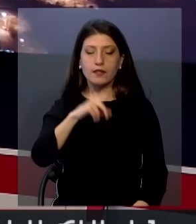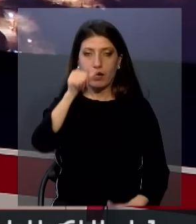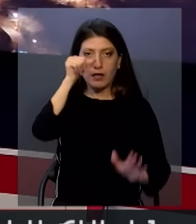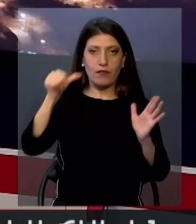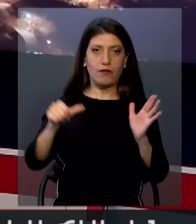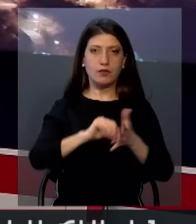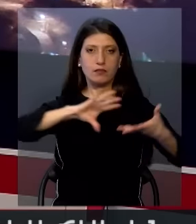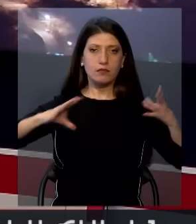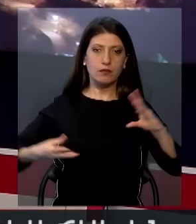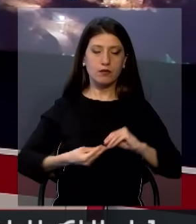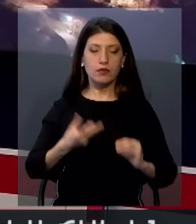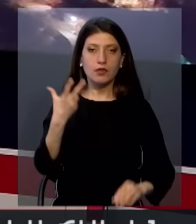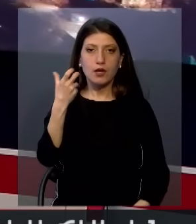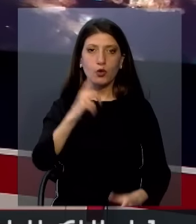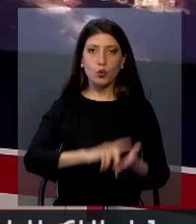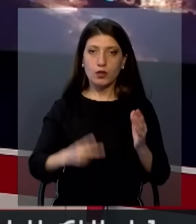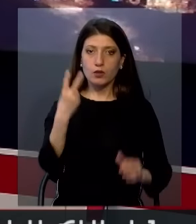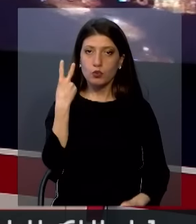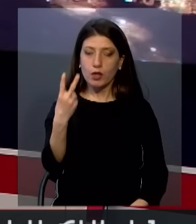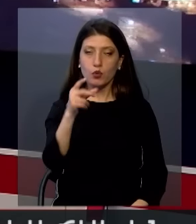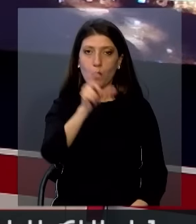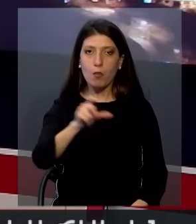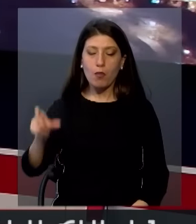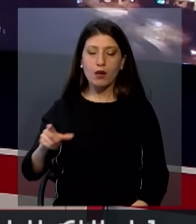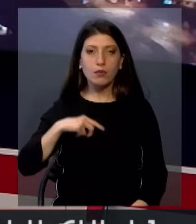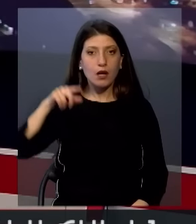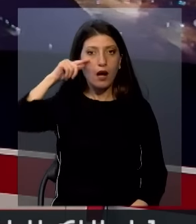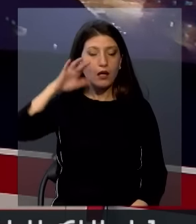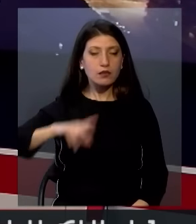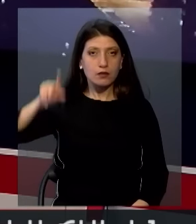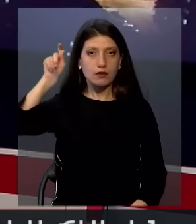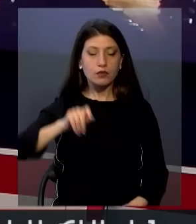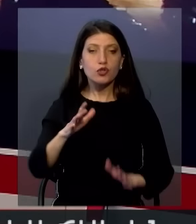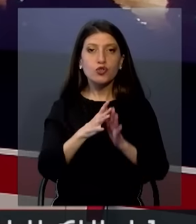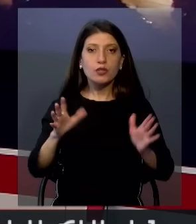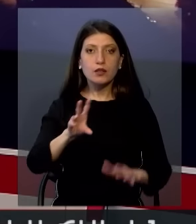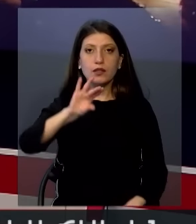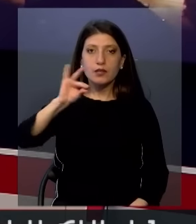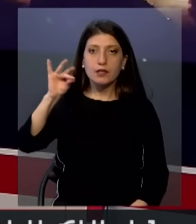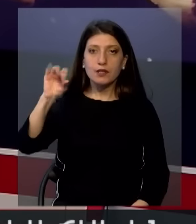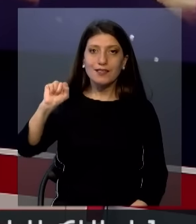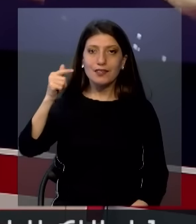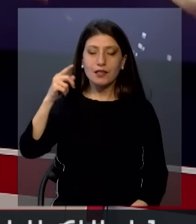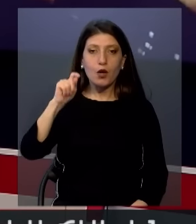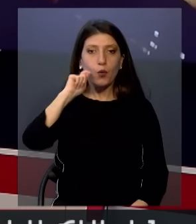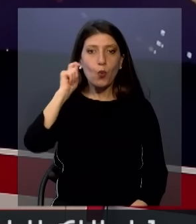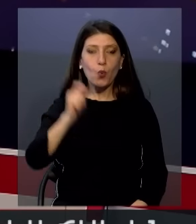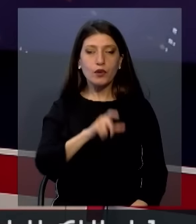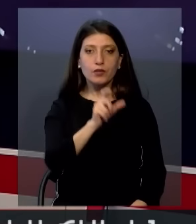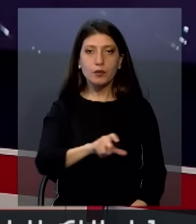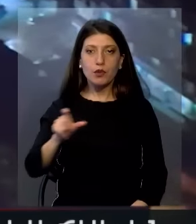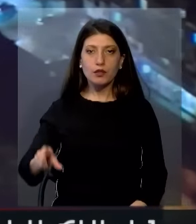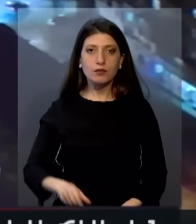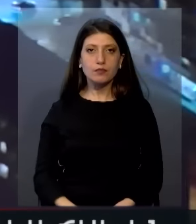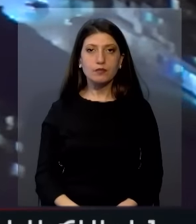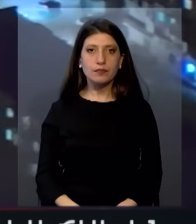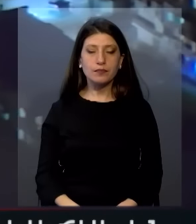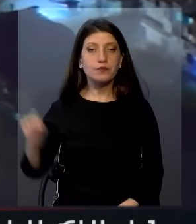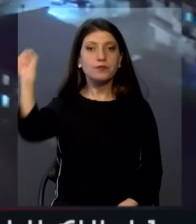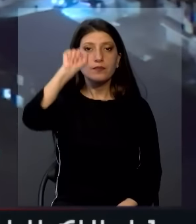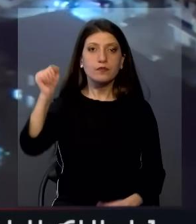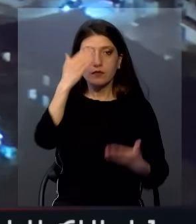կիսամյակում 370 օտարերկրացի է ապաստան հայցել մեր երկրում, մեծ մասը Իրաքի և Ուկրաինայի քաղաքացի։